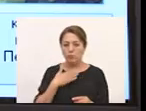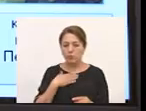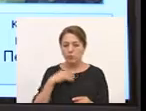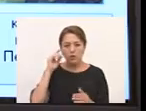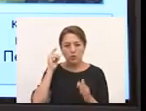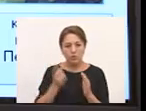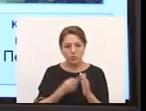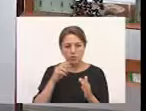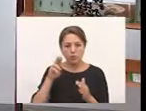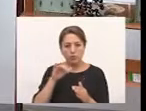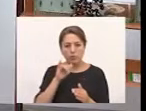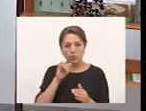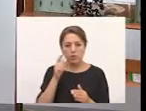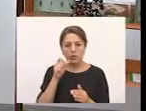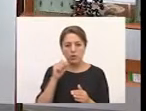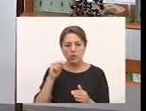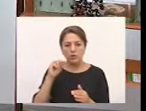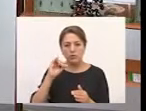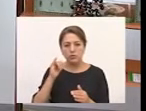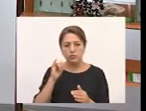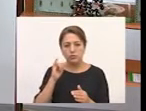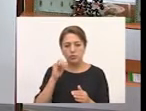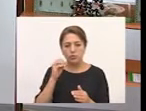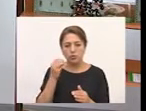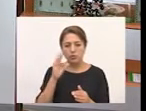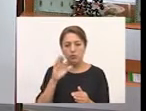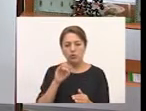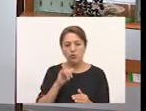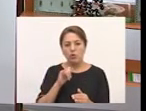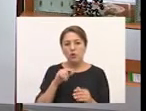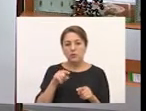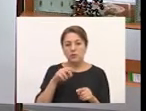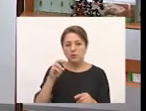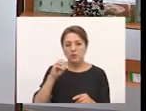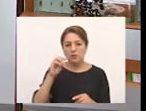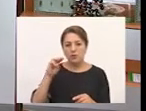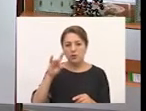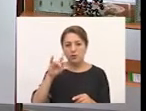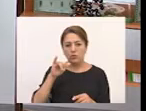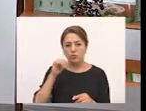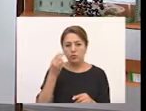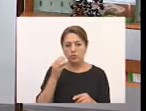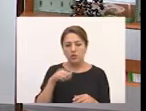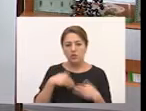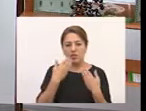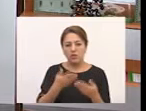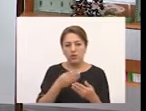Пугачеве того самого провожатого, которому Петруша дал чаю, дал денег